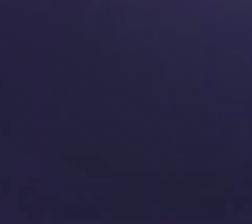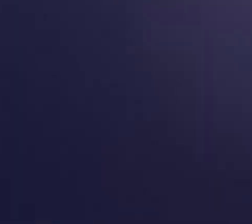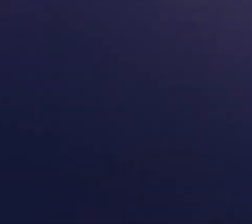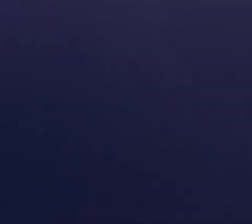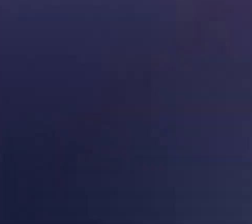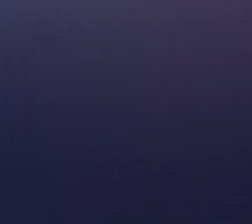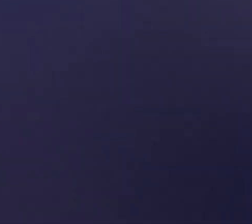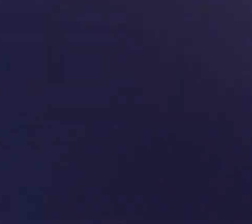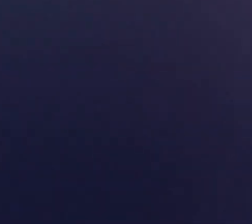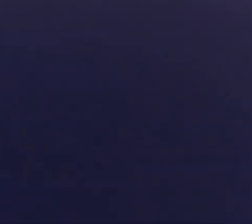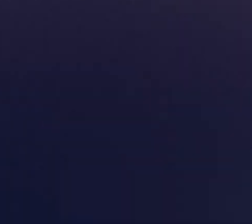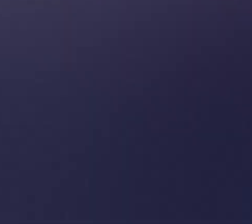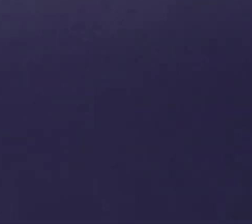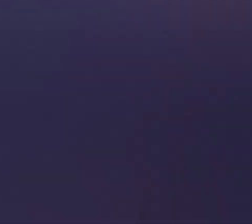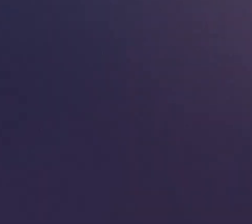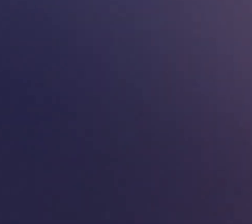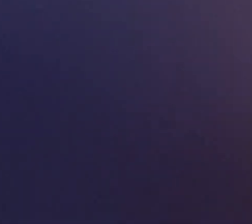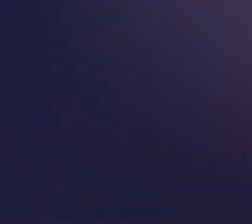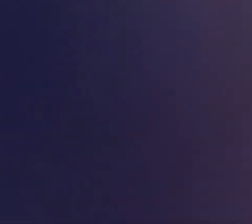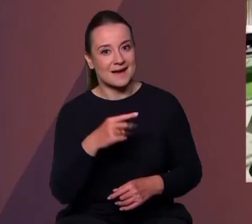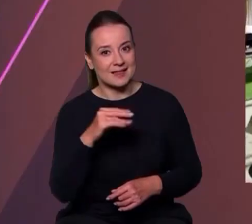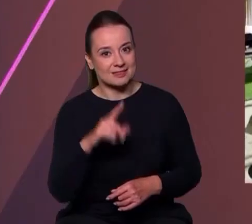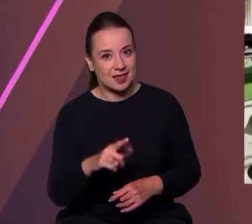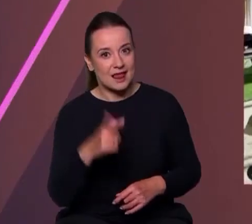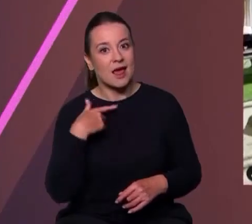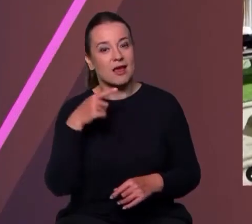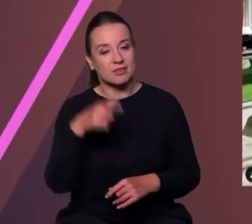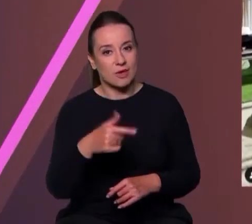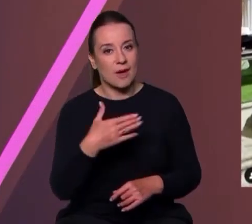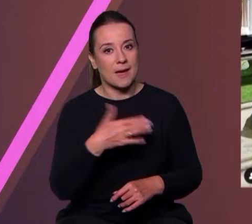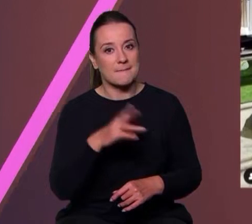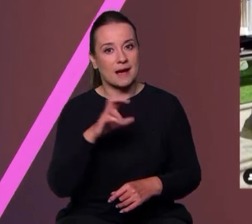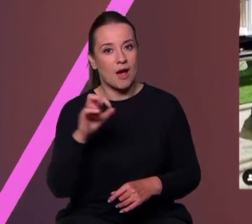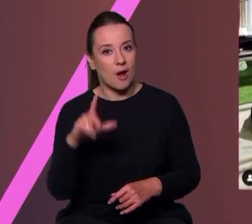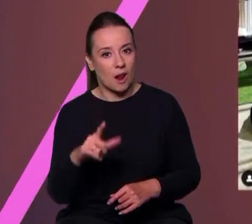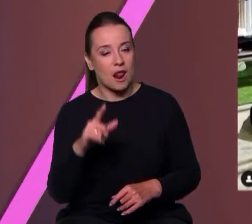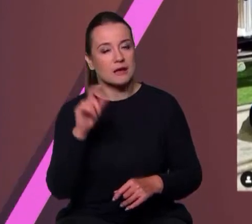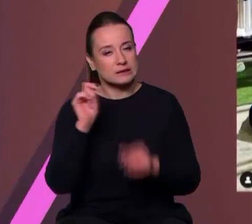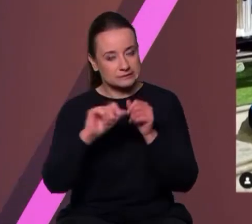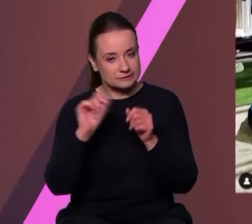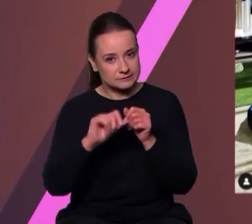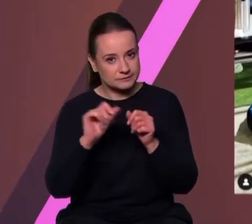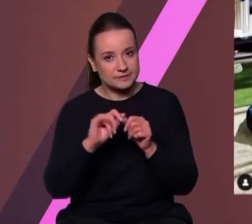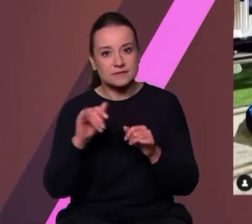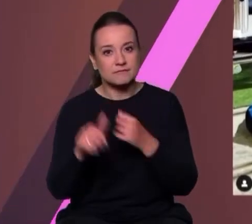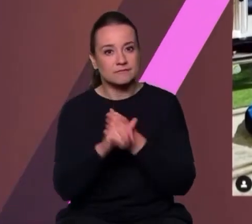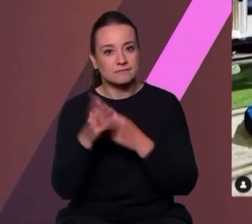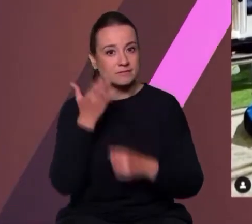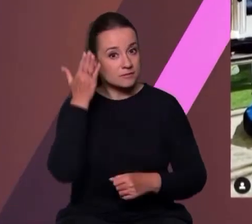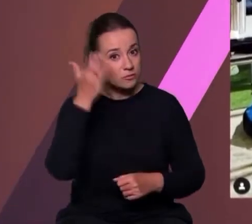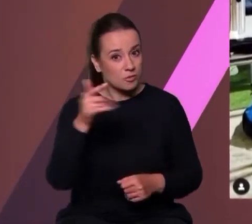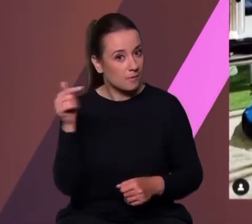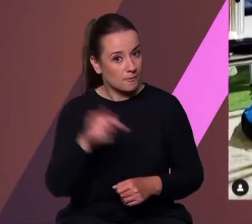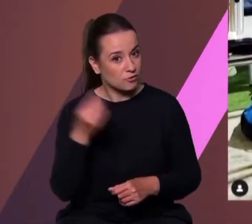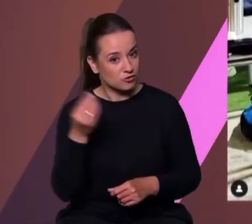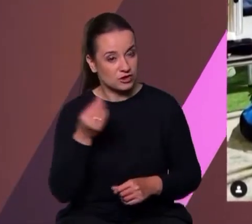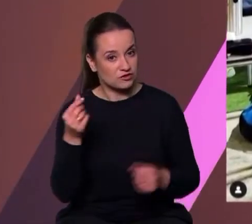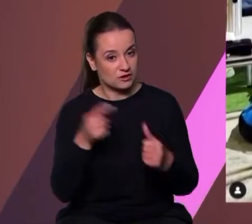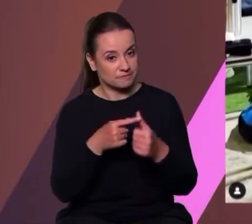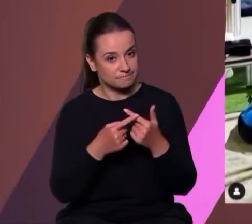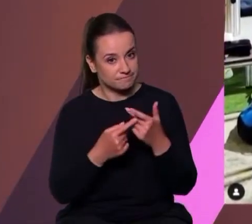I padel to sport, który jest monitorowany przez MKOL pod kątem Igrzysk Olimpijskich. W przyszłości natomiast musi jeszcze spełnić parę